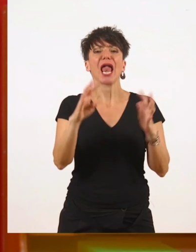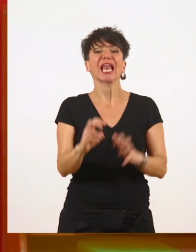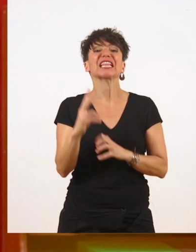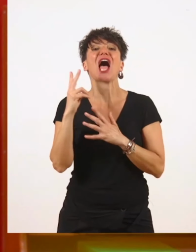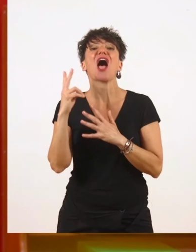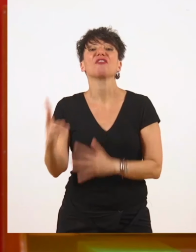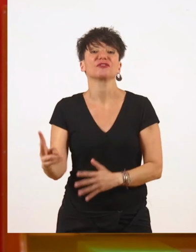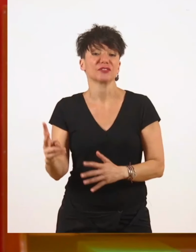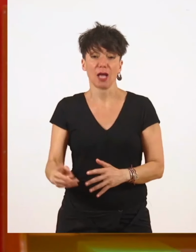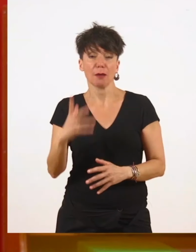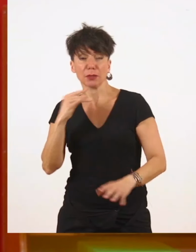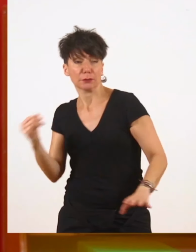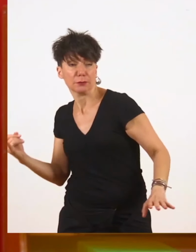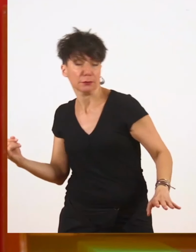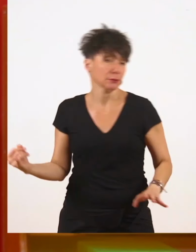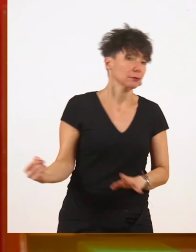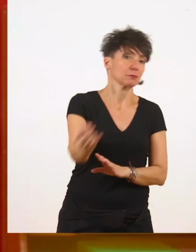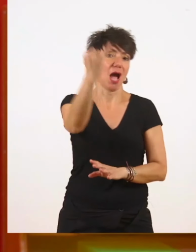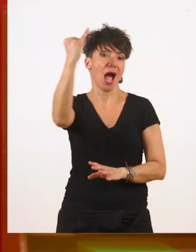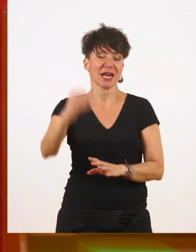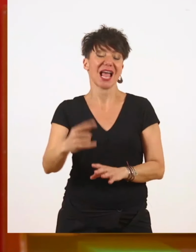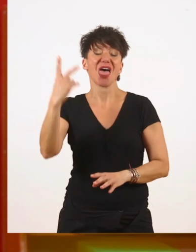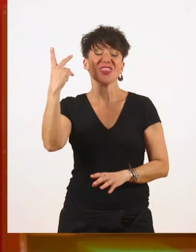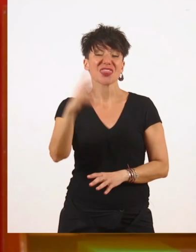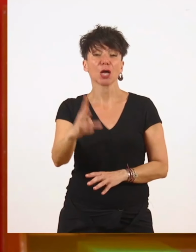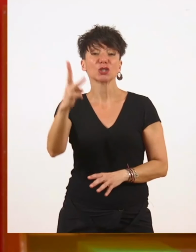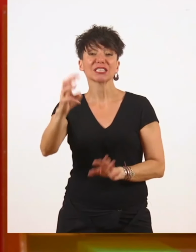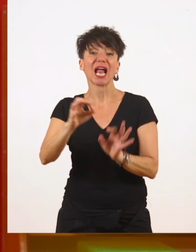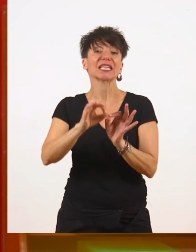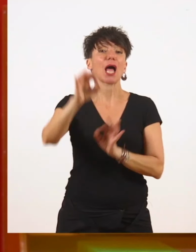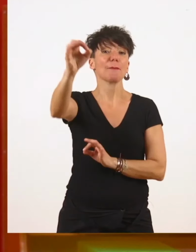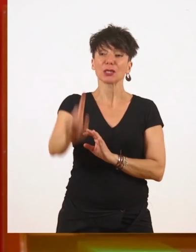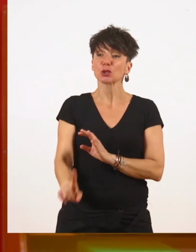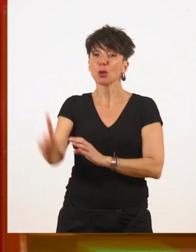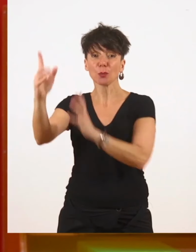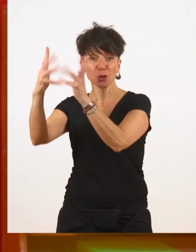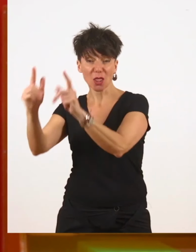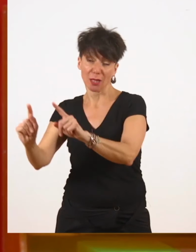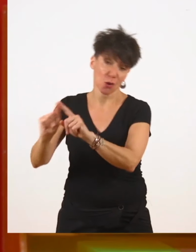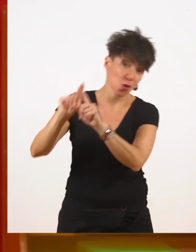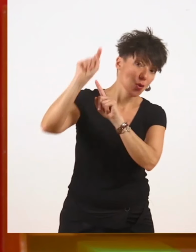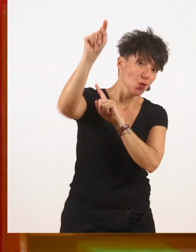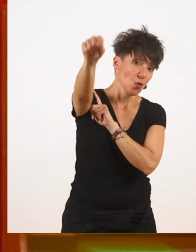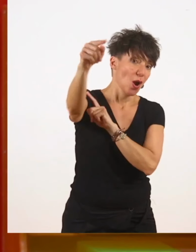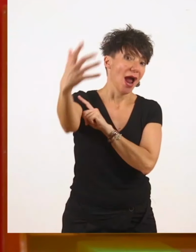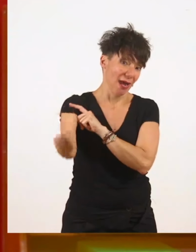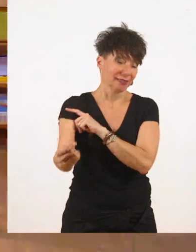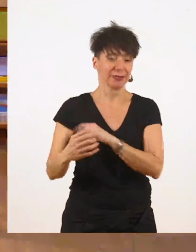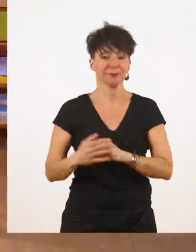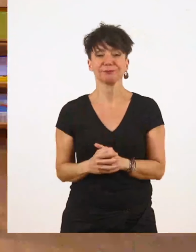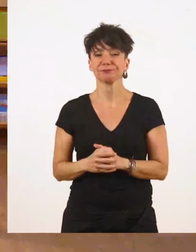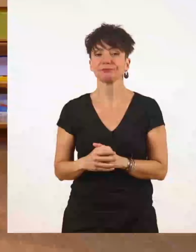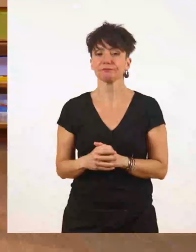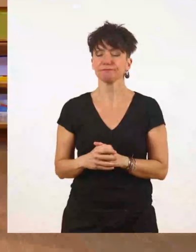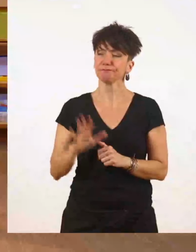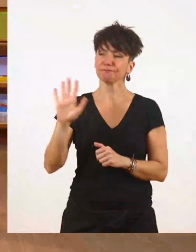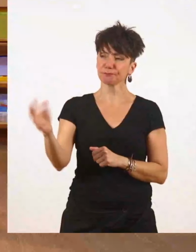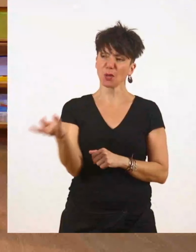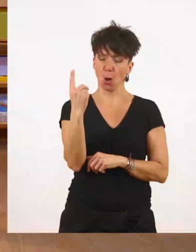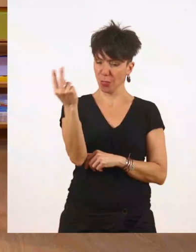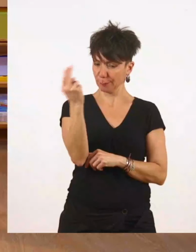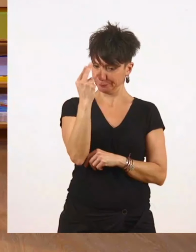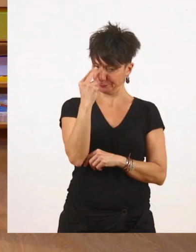μέτρα μακριά από την αρχική τοποθεσία του πρώτου Γκλόουπ Θεατέρ. Για να δω αν ξέρεις κάτι από τα έργα μου